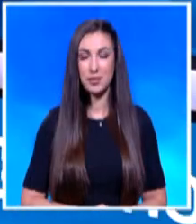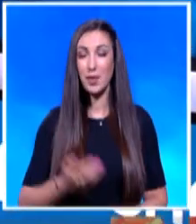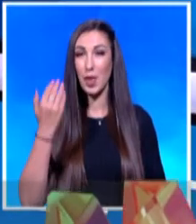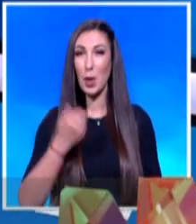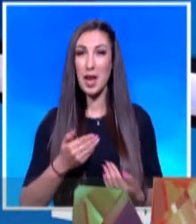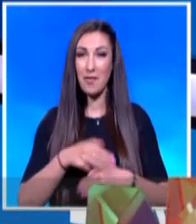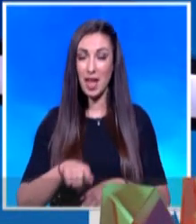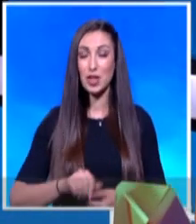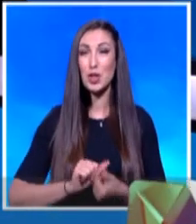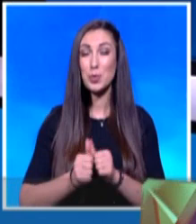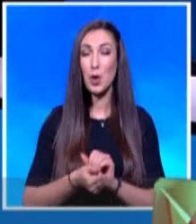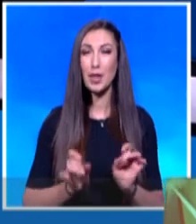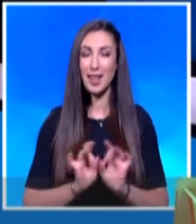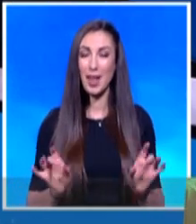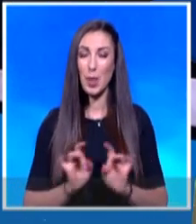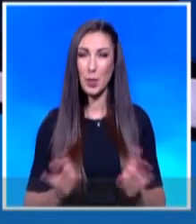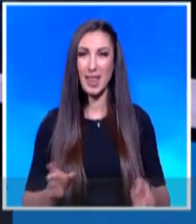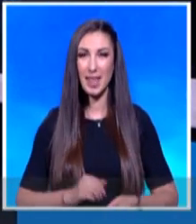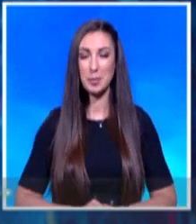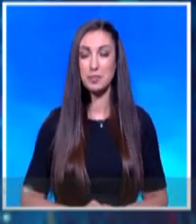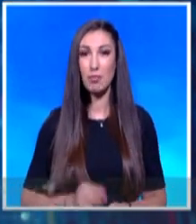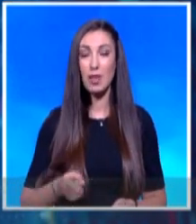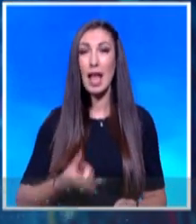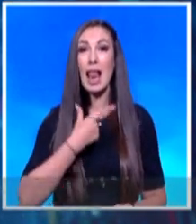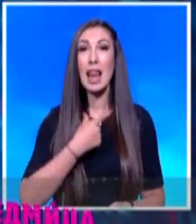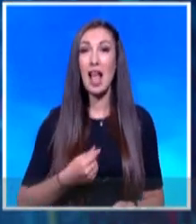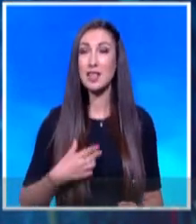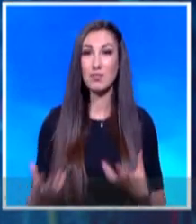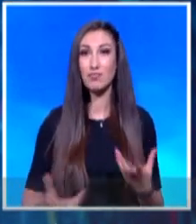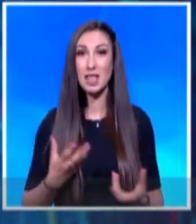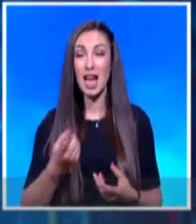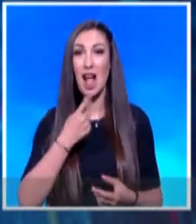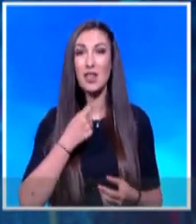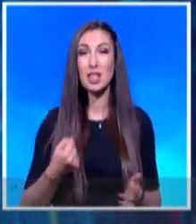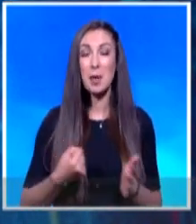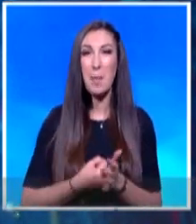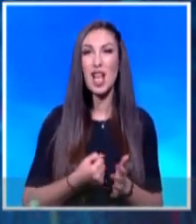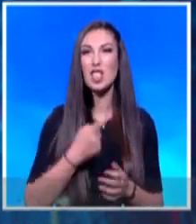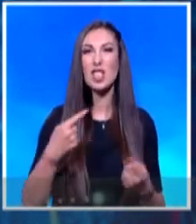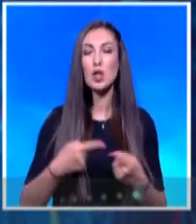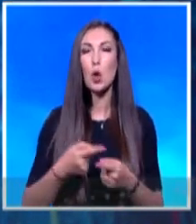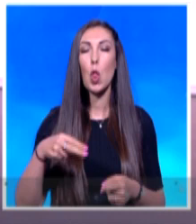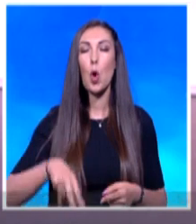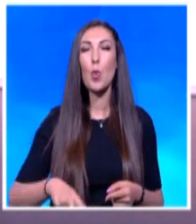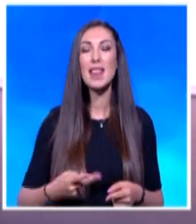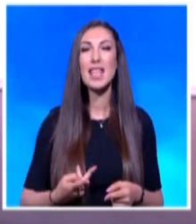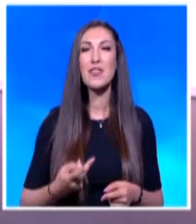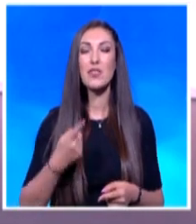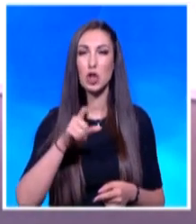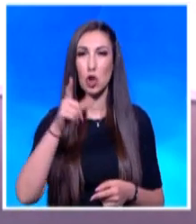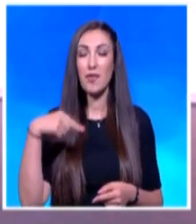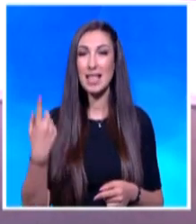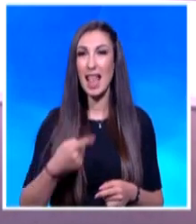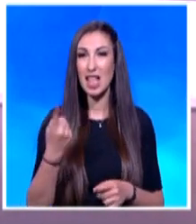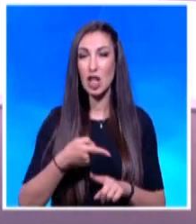Добър вечер, следват спортните новини. Аз съм Валери Генов. Левски загрява за Шкупи с матч с Локомотив София. След час и половина